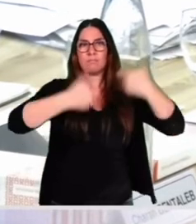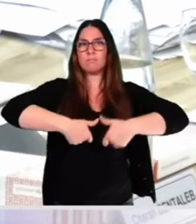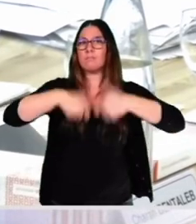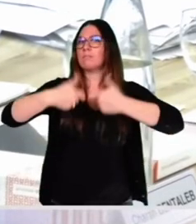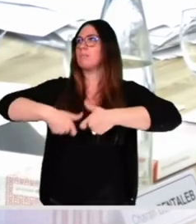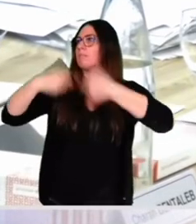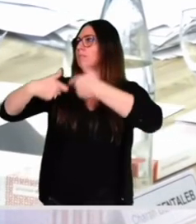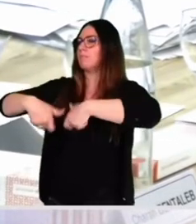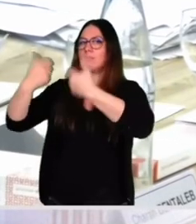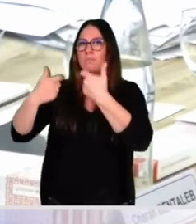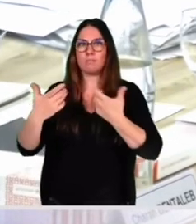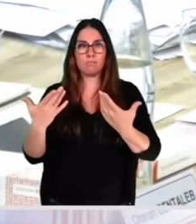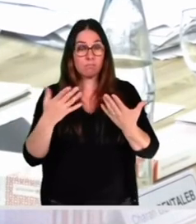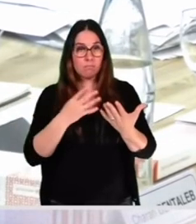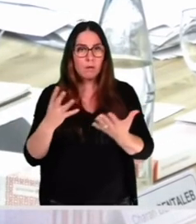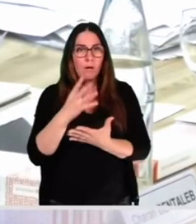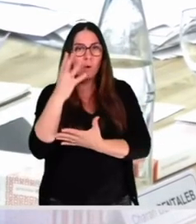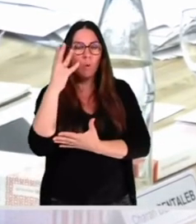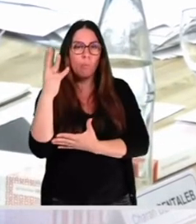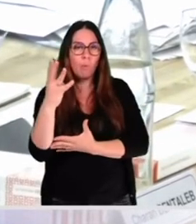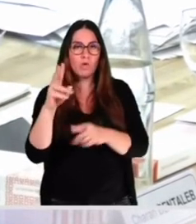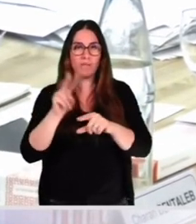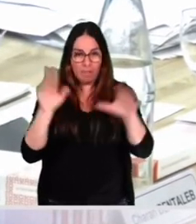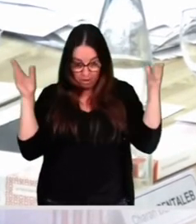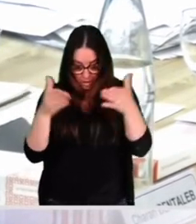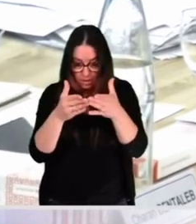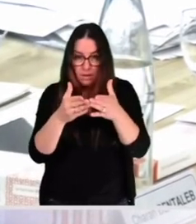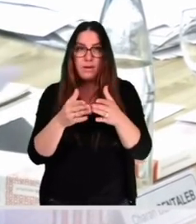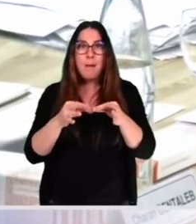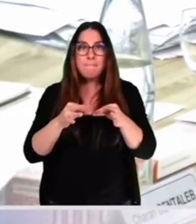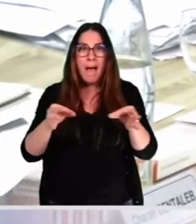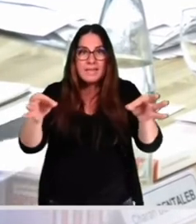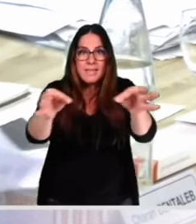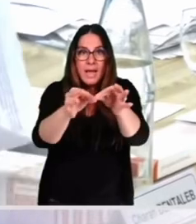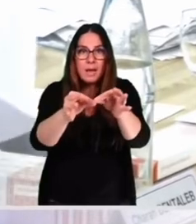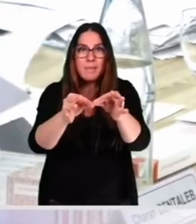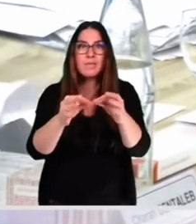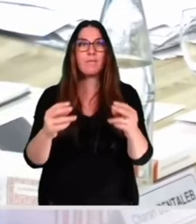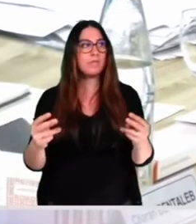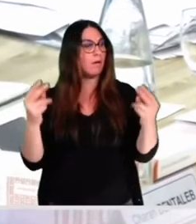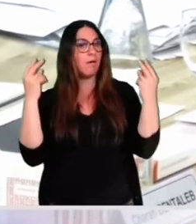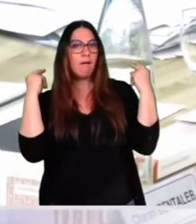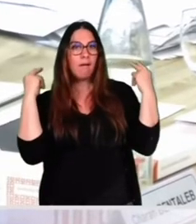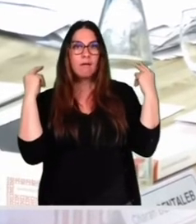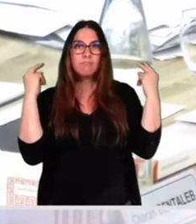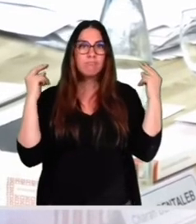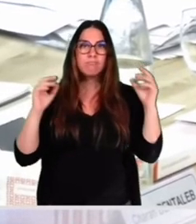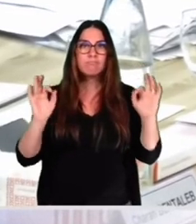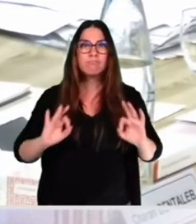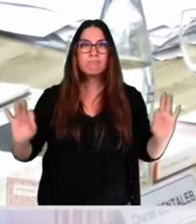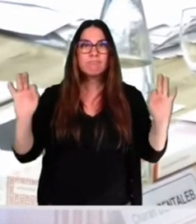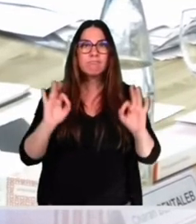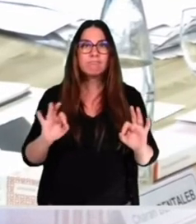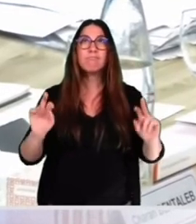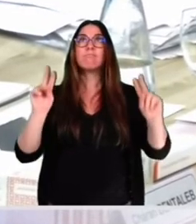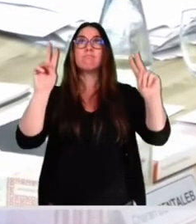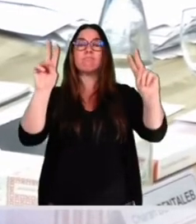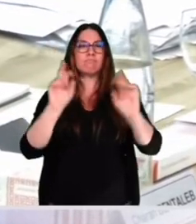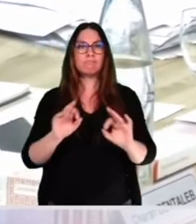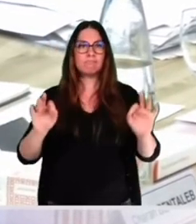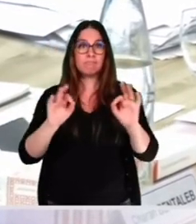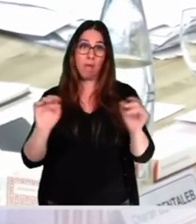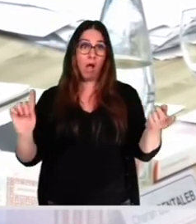d'ensemble. Le projet reste replié sur la parcelle, il tourne le dos à son environnement. On peut le voir juste en regardant ce